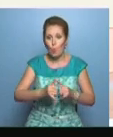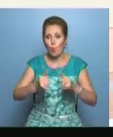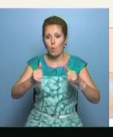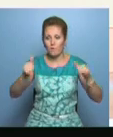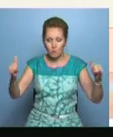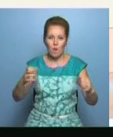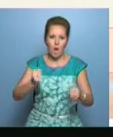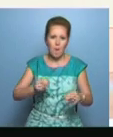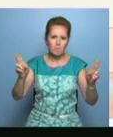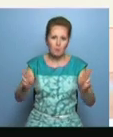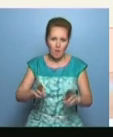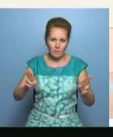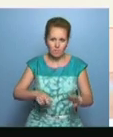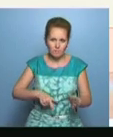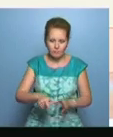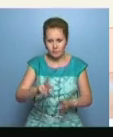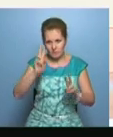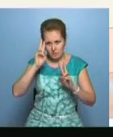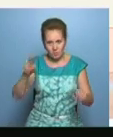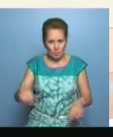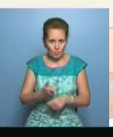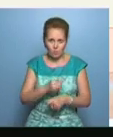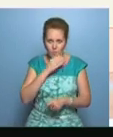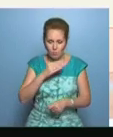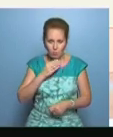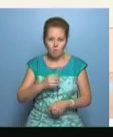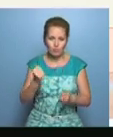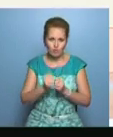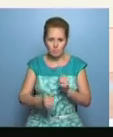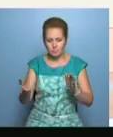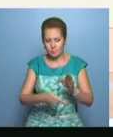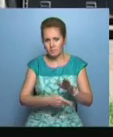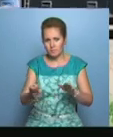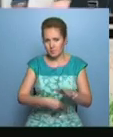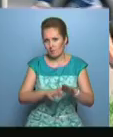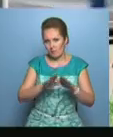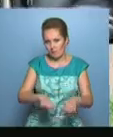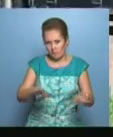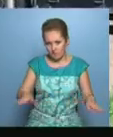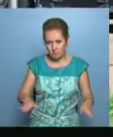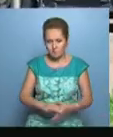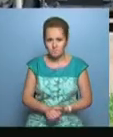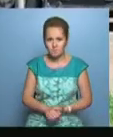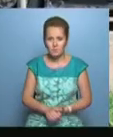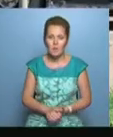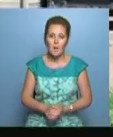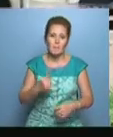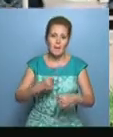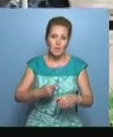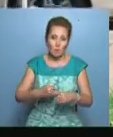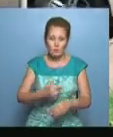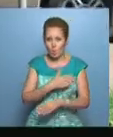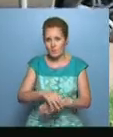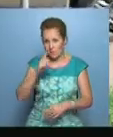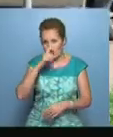самое страшное – под колеса автомобилей попадают дети. Елена Лебедева продолжит. Перекресток Кирова, Горького, в Ижевске.